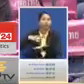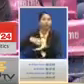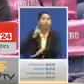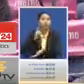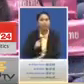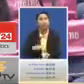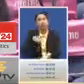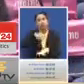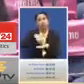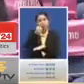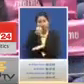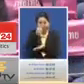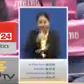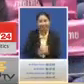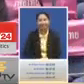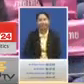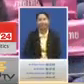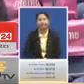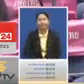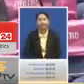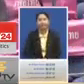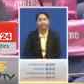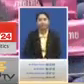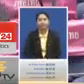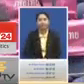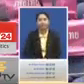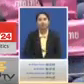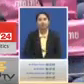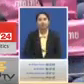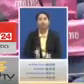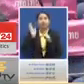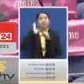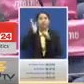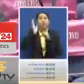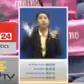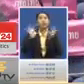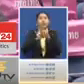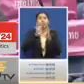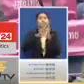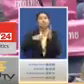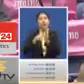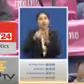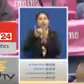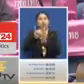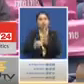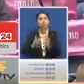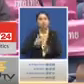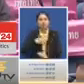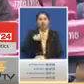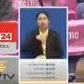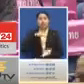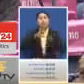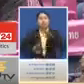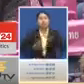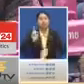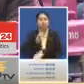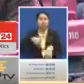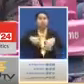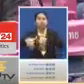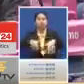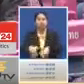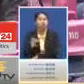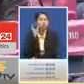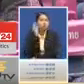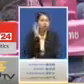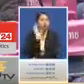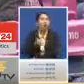ชคดีของท่านนะการอภิปรายถึงนโยบายผมอยากเปรียบเทียบอย่างนี้ฮะเพื่อให้ชาวบ้านที่ฟังทางบ้านได้เข้